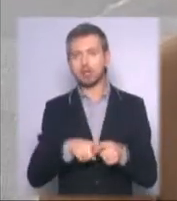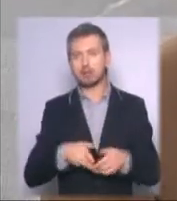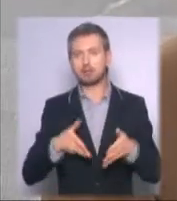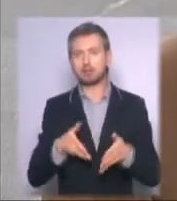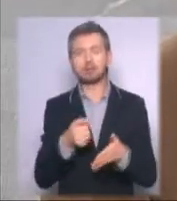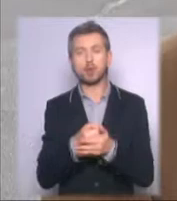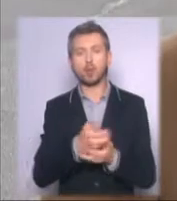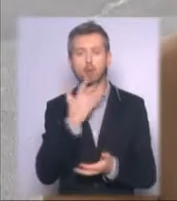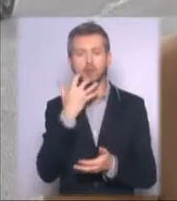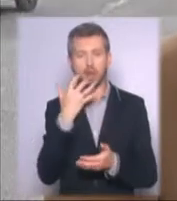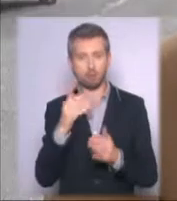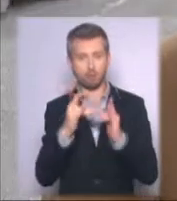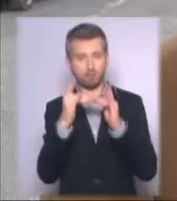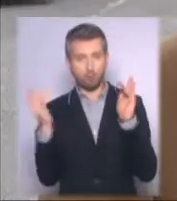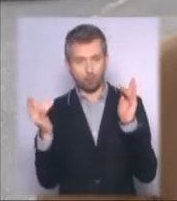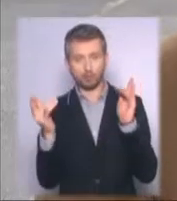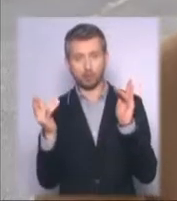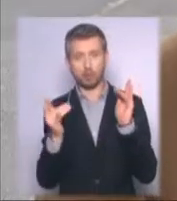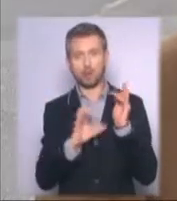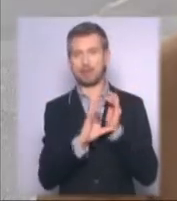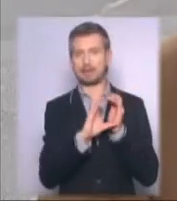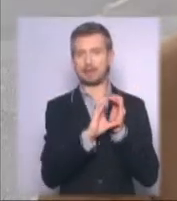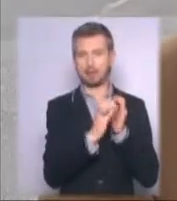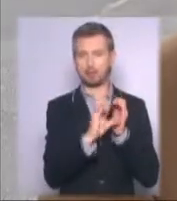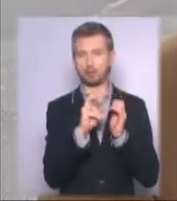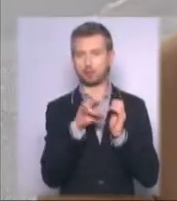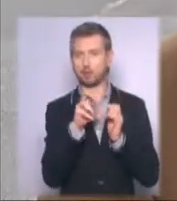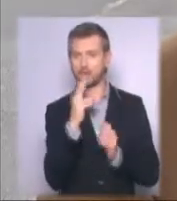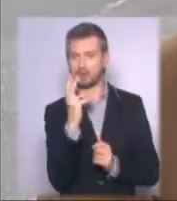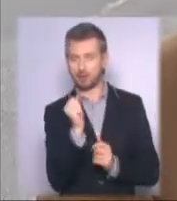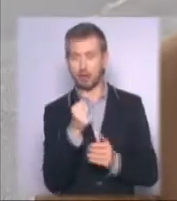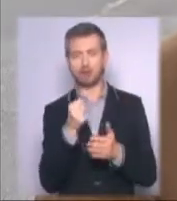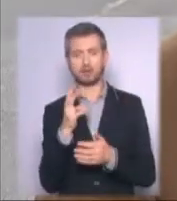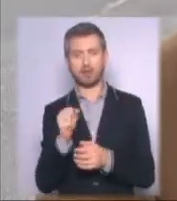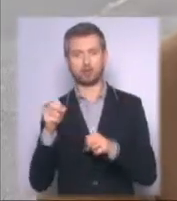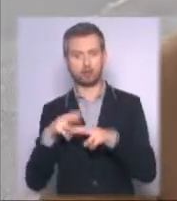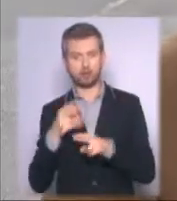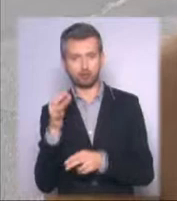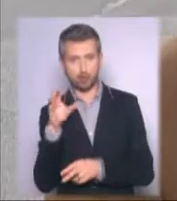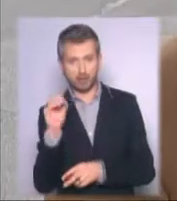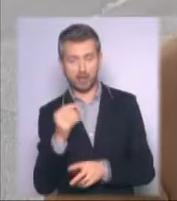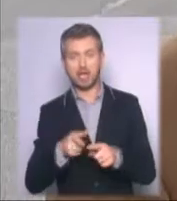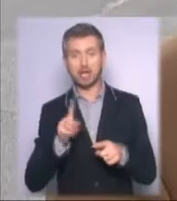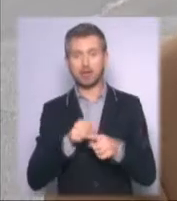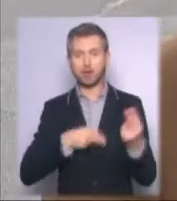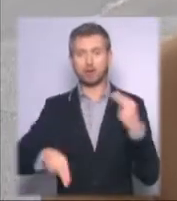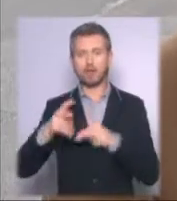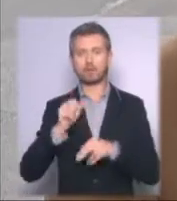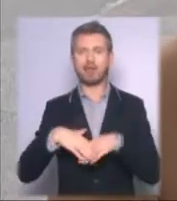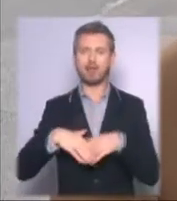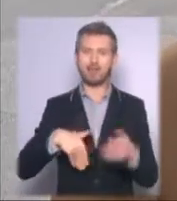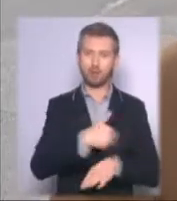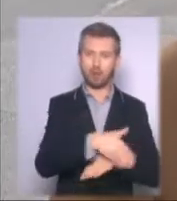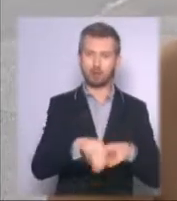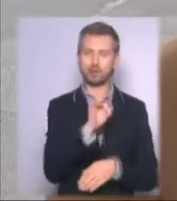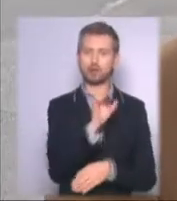Південного мосту з виїздом з Саперно-Слобідської на Столичне шосе. Це розв'язка на лівобережці Раїси